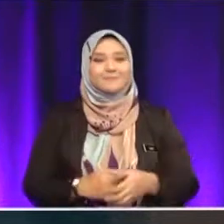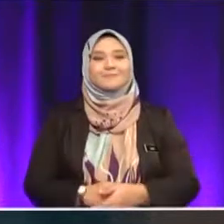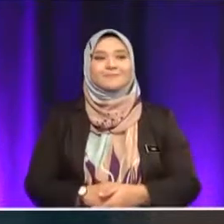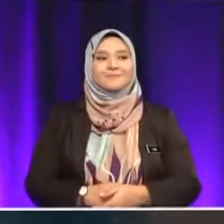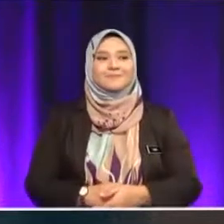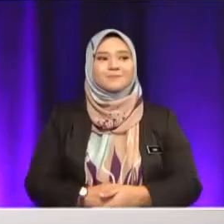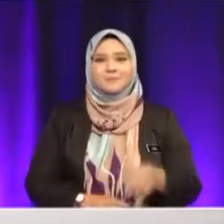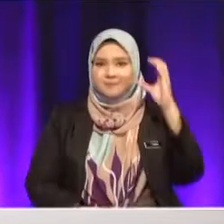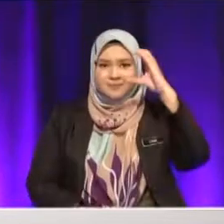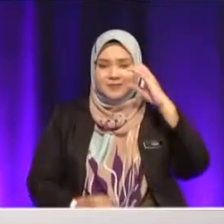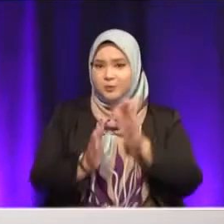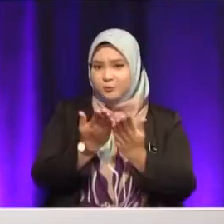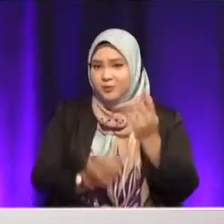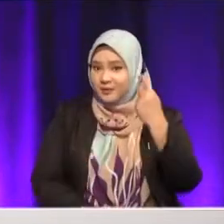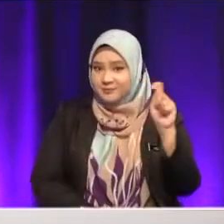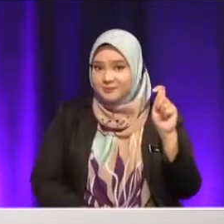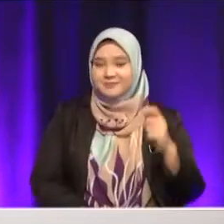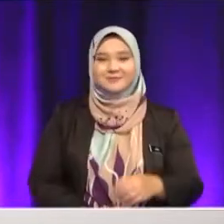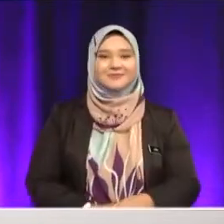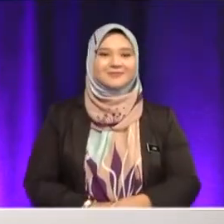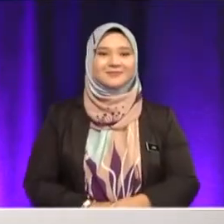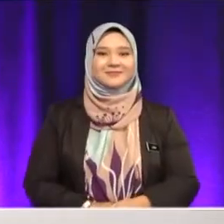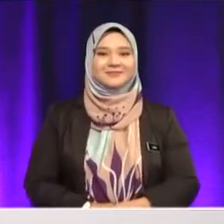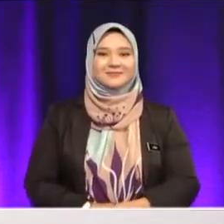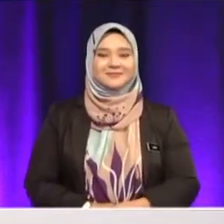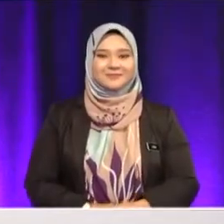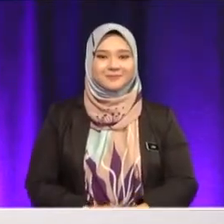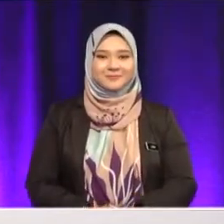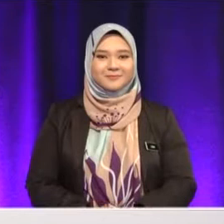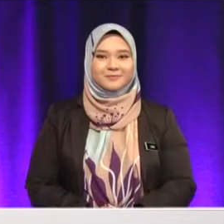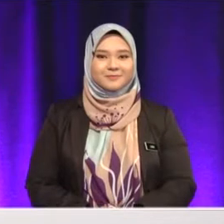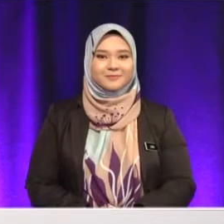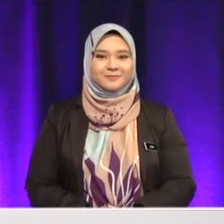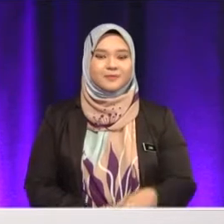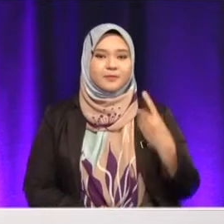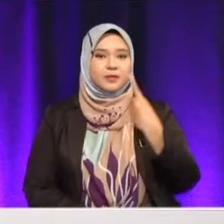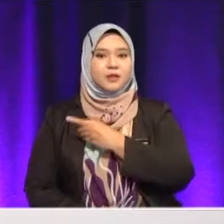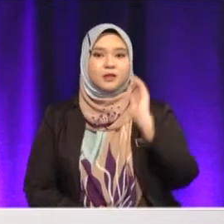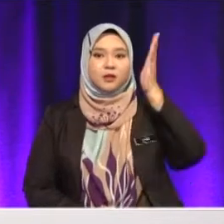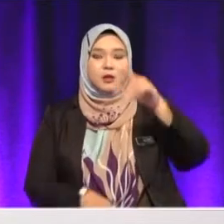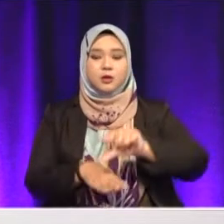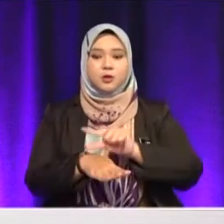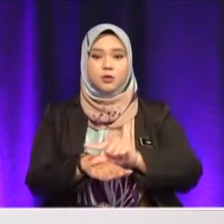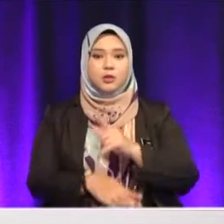ah semua ada buku Tesnya di rumah juga yang ada buku teks boleh buka bersama kami di sini halaman